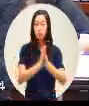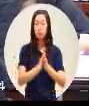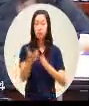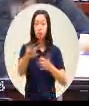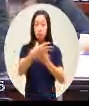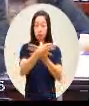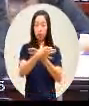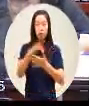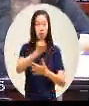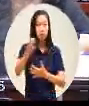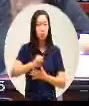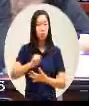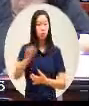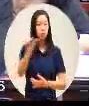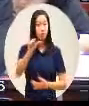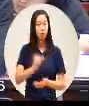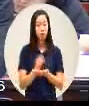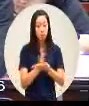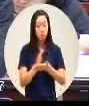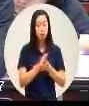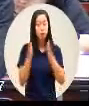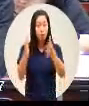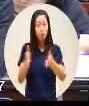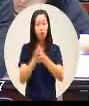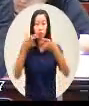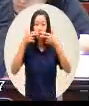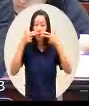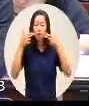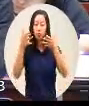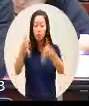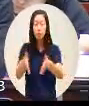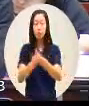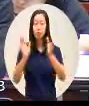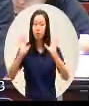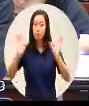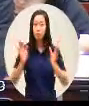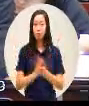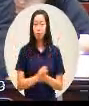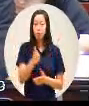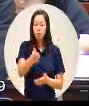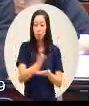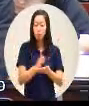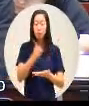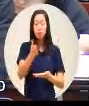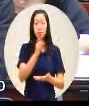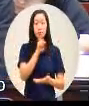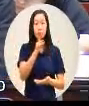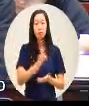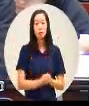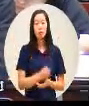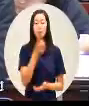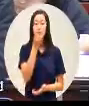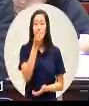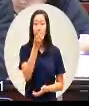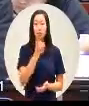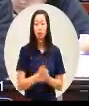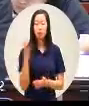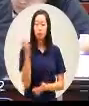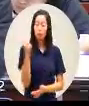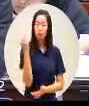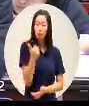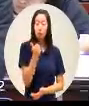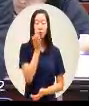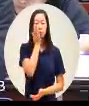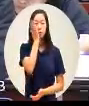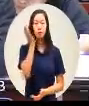项。评审对我们原住民的孩子的表现的一个最佳评语，他们语言呢非常的流利，非常的表现